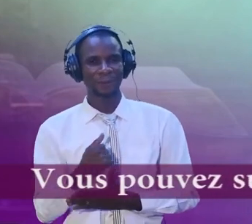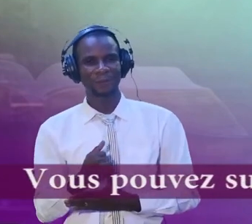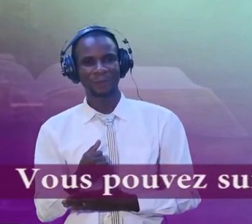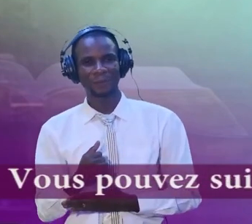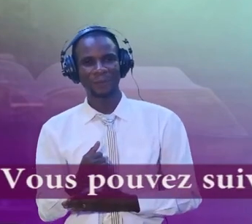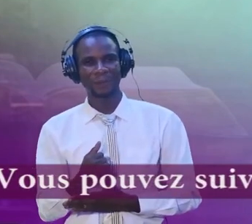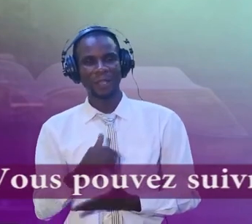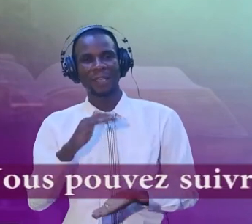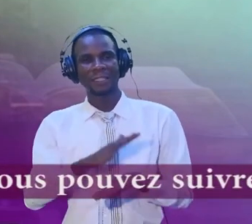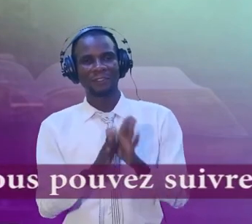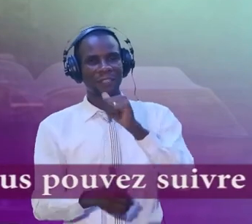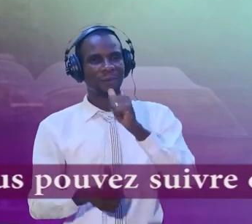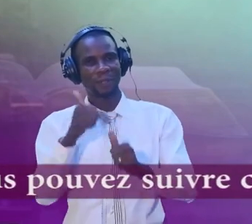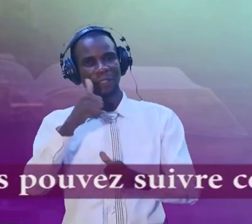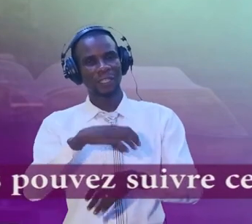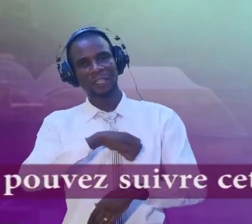Jioni ya leo